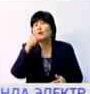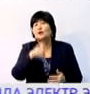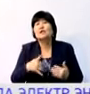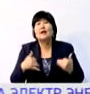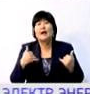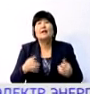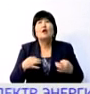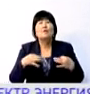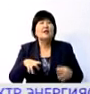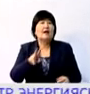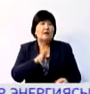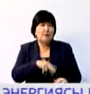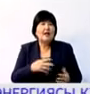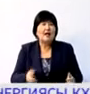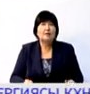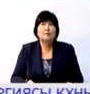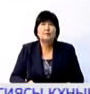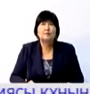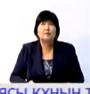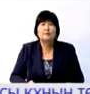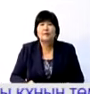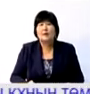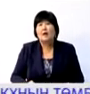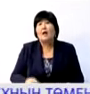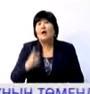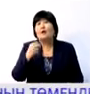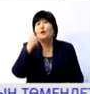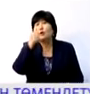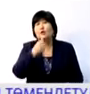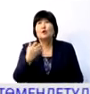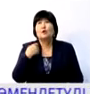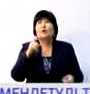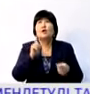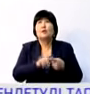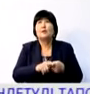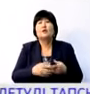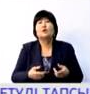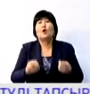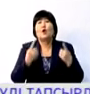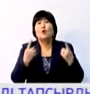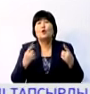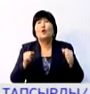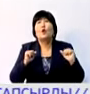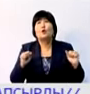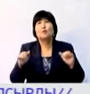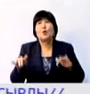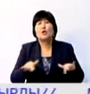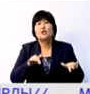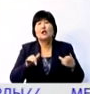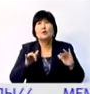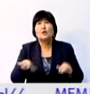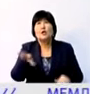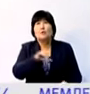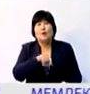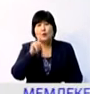арналған мерекелік медаль. 200 жылдыққа Қызылордаға байланысты үлкен спорттан шаралар өтілді. Оны өздеріңіз